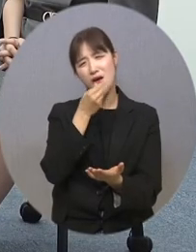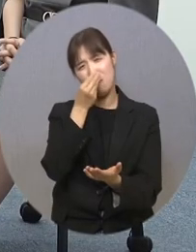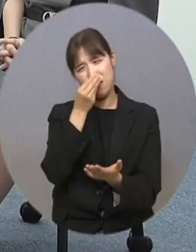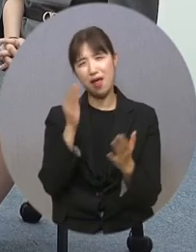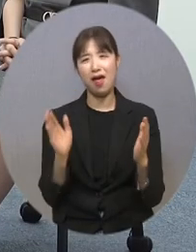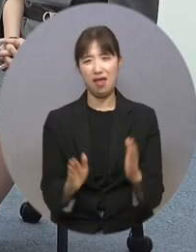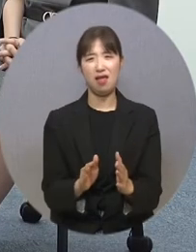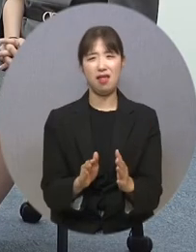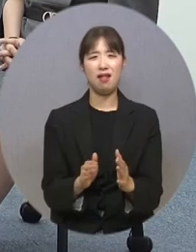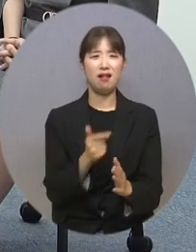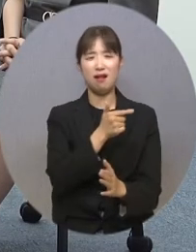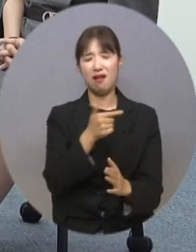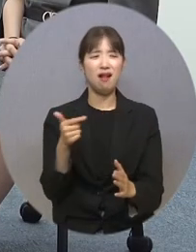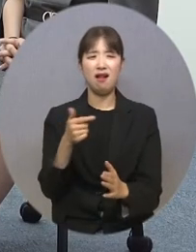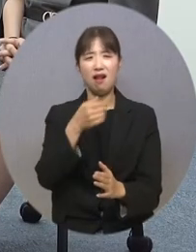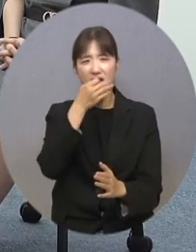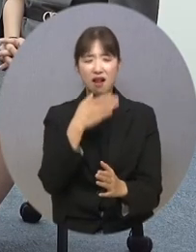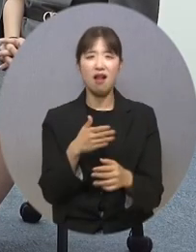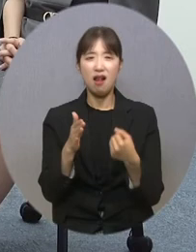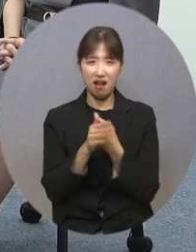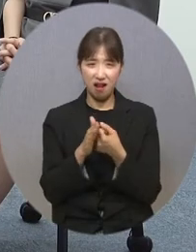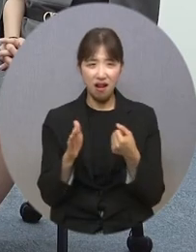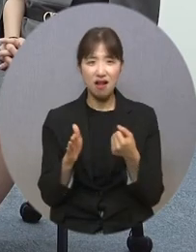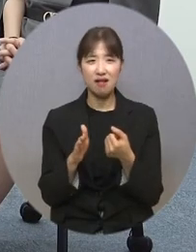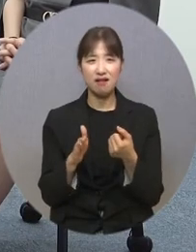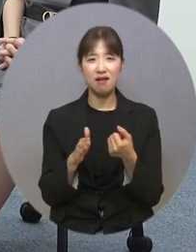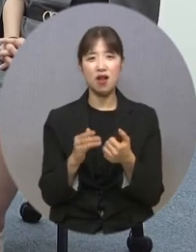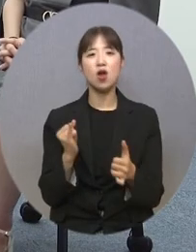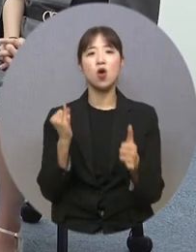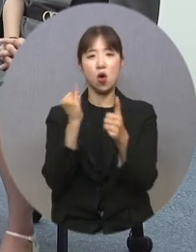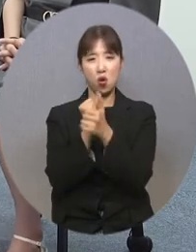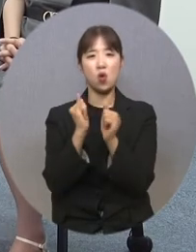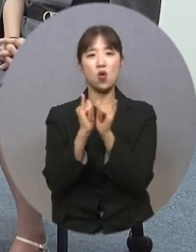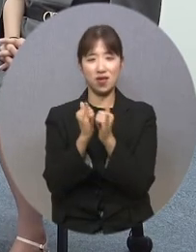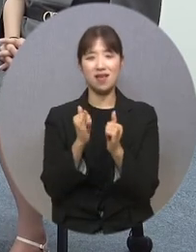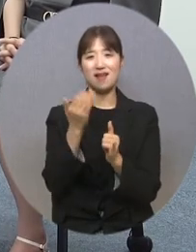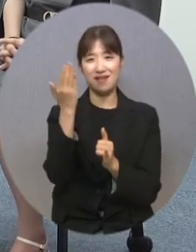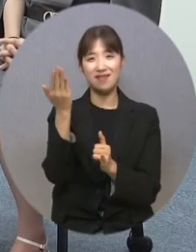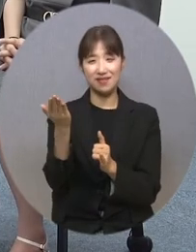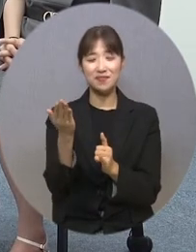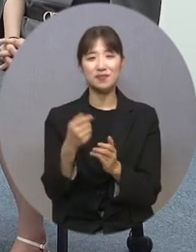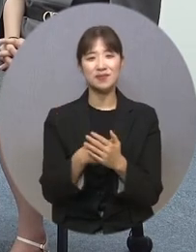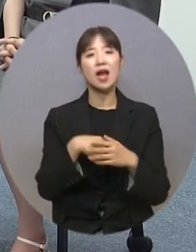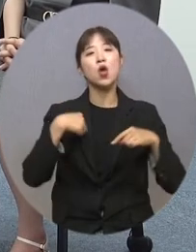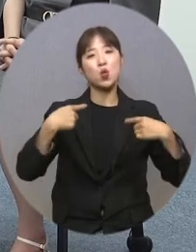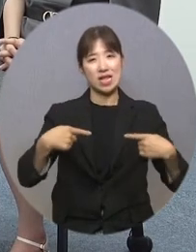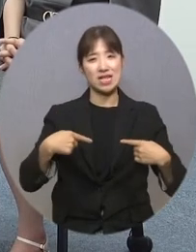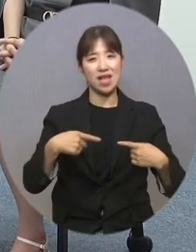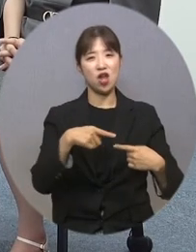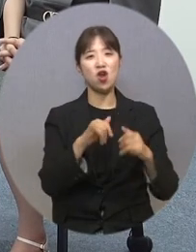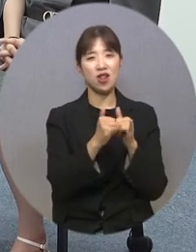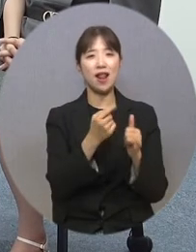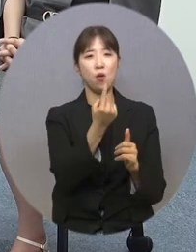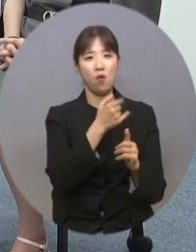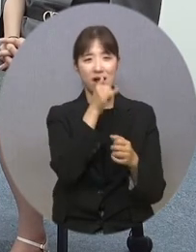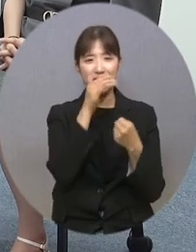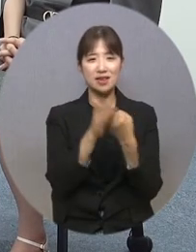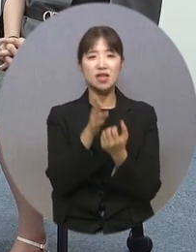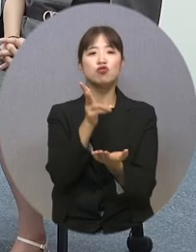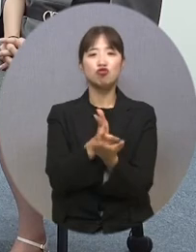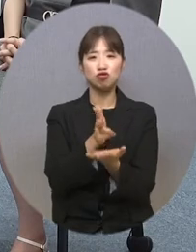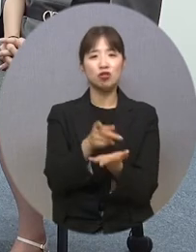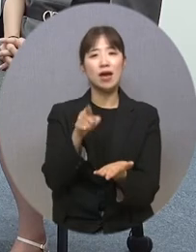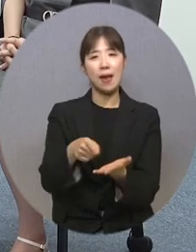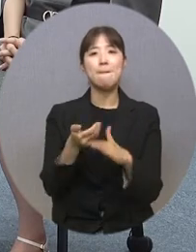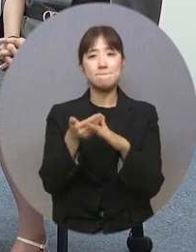너무 협소해서 시크 결혼 하시는 분이 휠체어 사용자가 올 거니까 4 차오양 비리